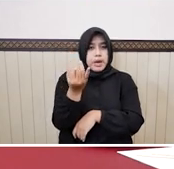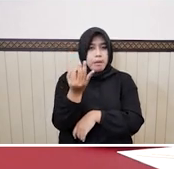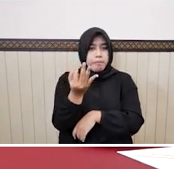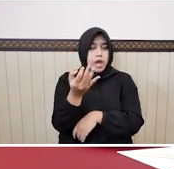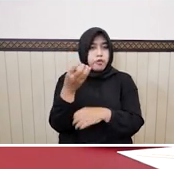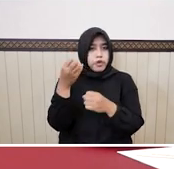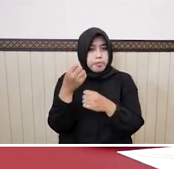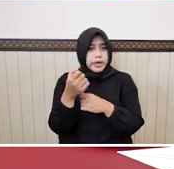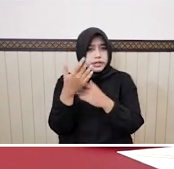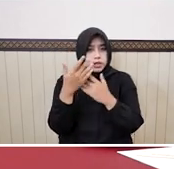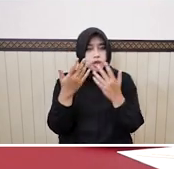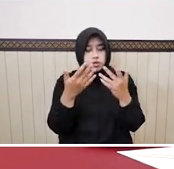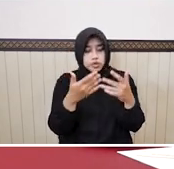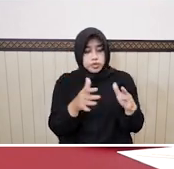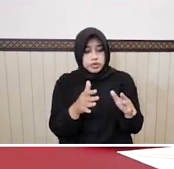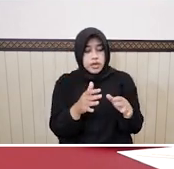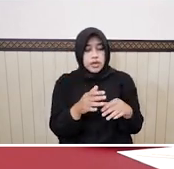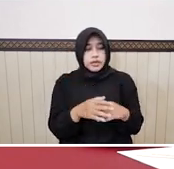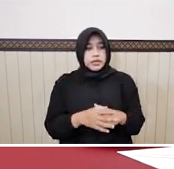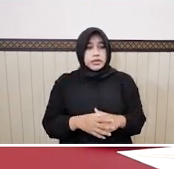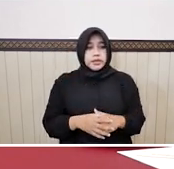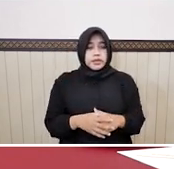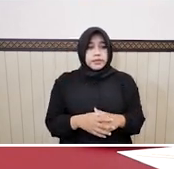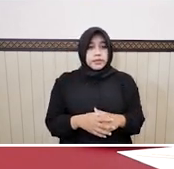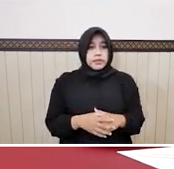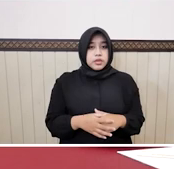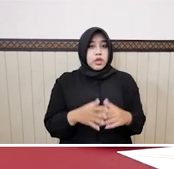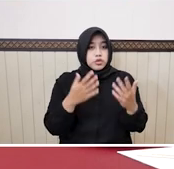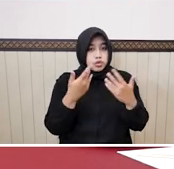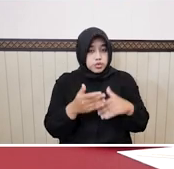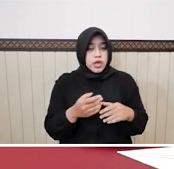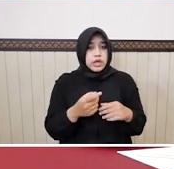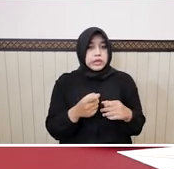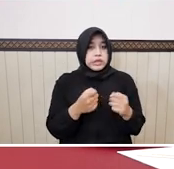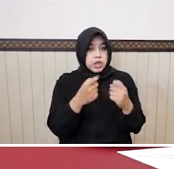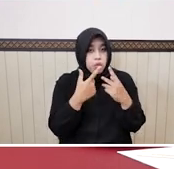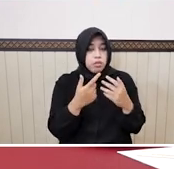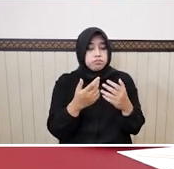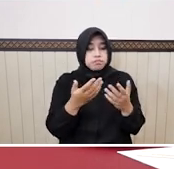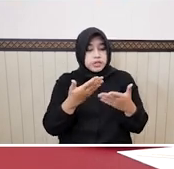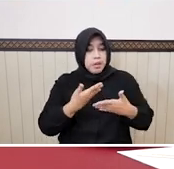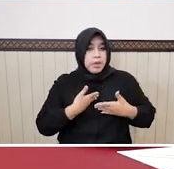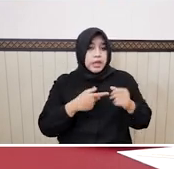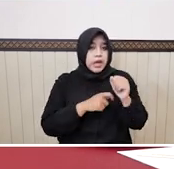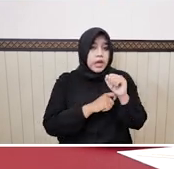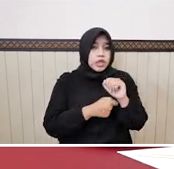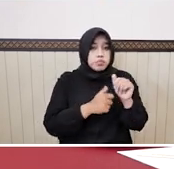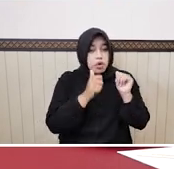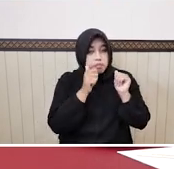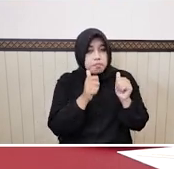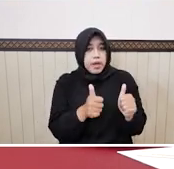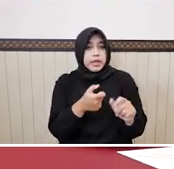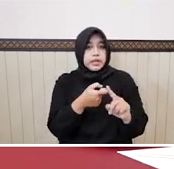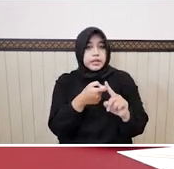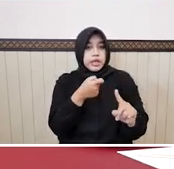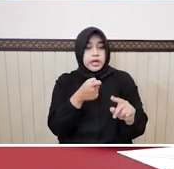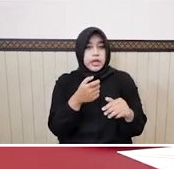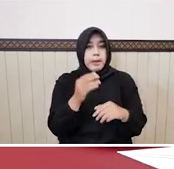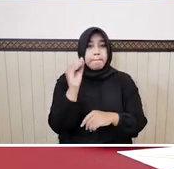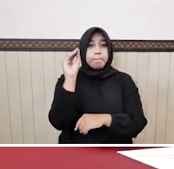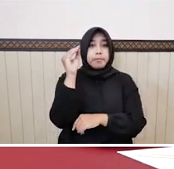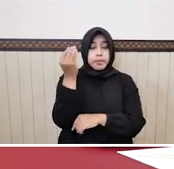hal yang sudah di istilahnya dipenuhi ataupun mendapatkan respon baik dari